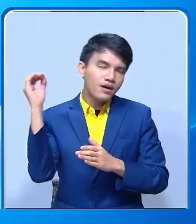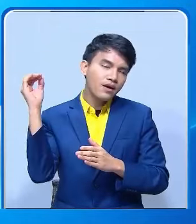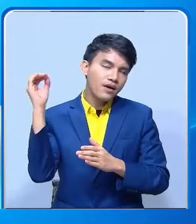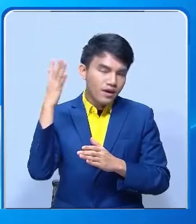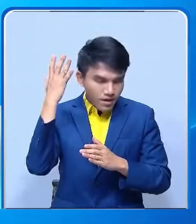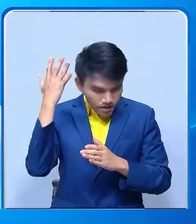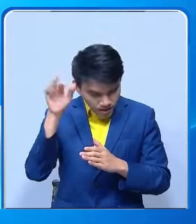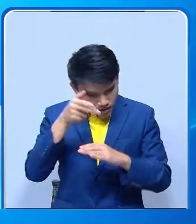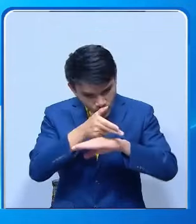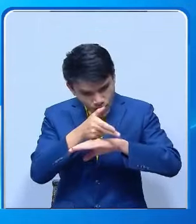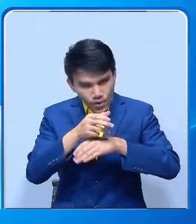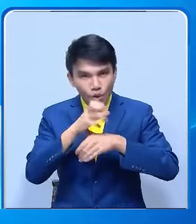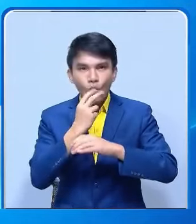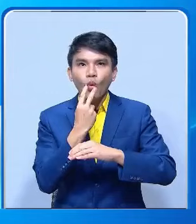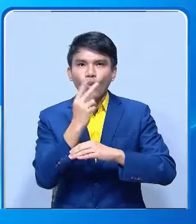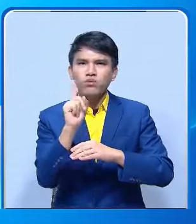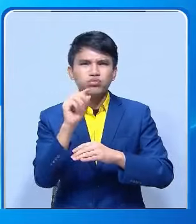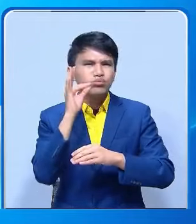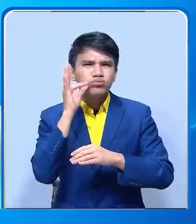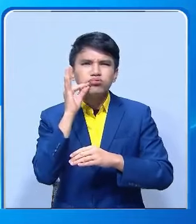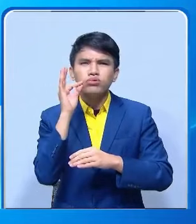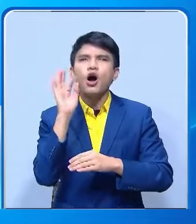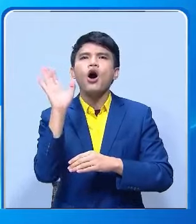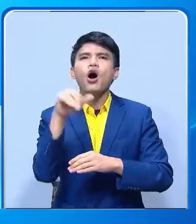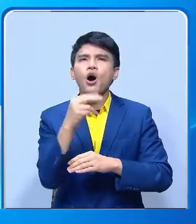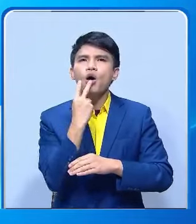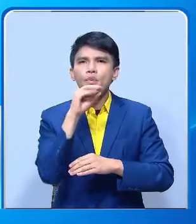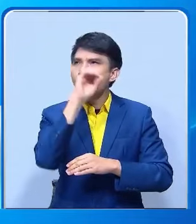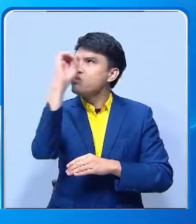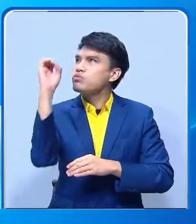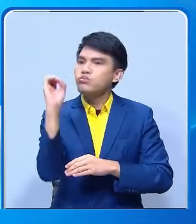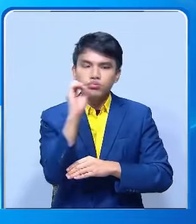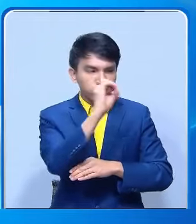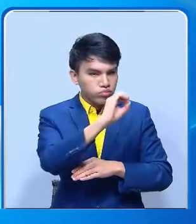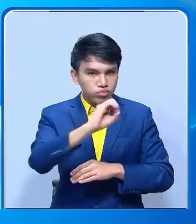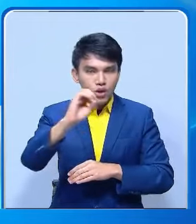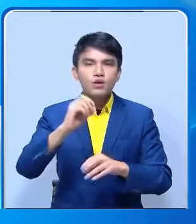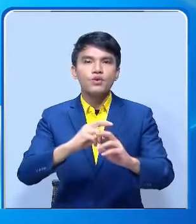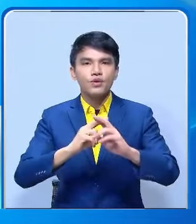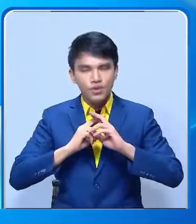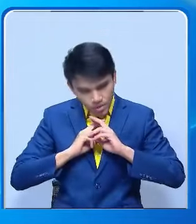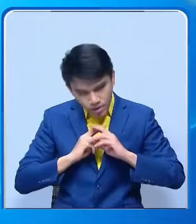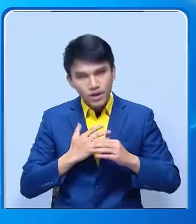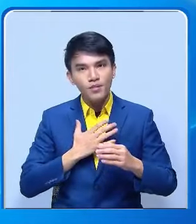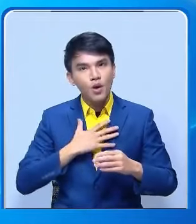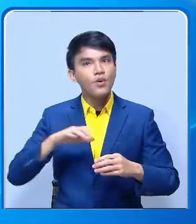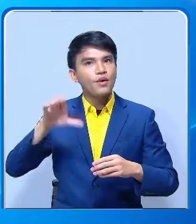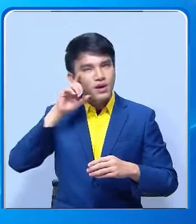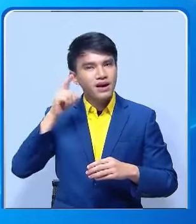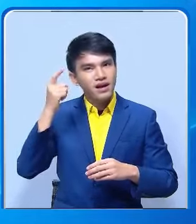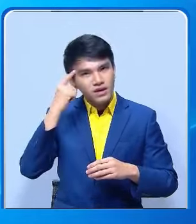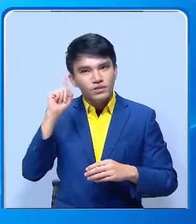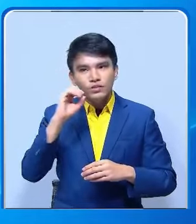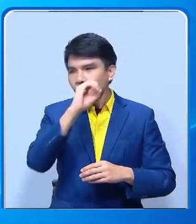ลยไปเปิดกล้องวงจรปิดดูก็เอ๊ะแมวร้องทำไมอ๋อมันมีดวงไฟแบบนี้ส่วนตัวนะถ้าถามผมเนี่ยผมเชื่อว่าเนี่ยดว